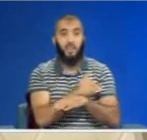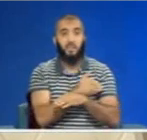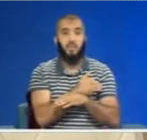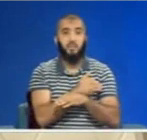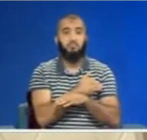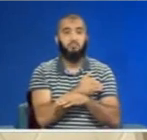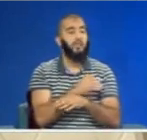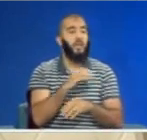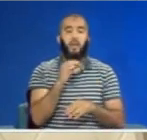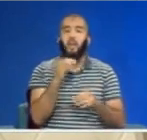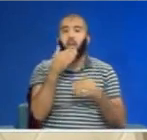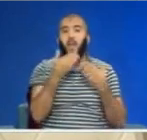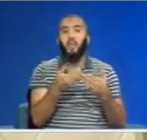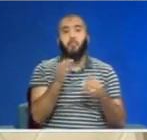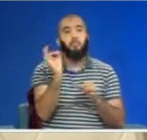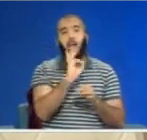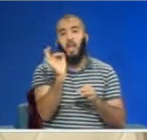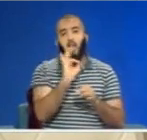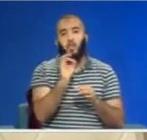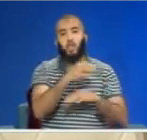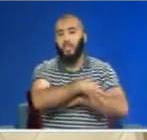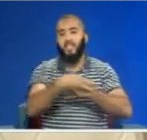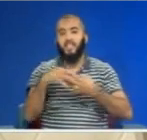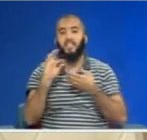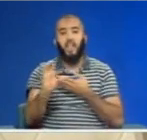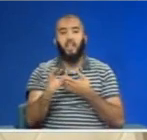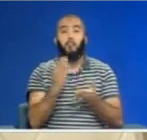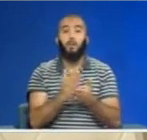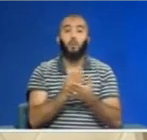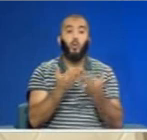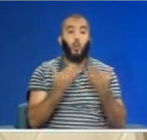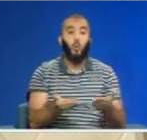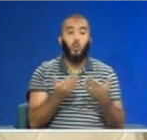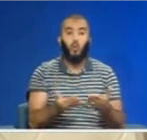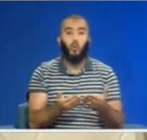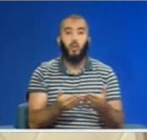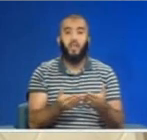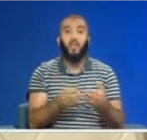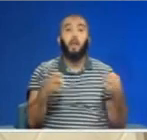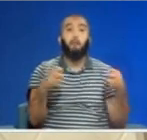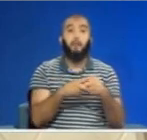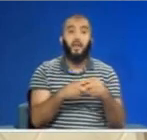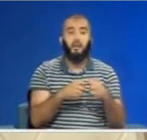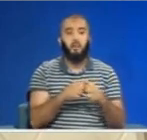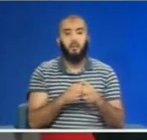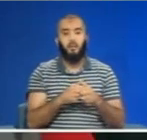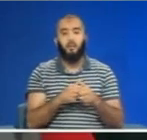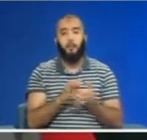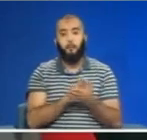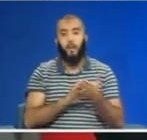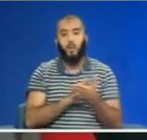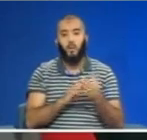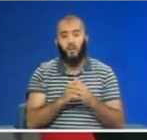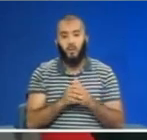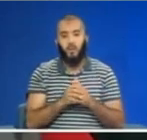لأن النصاب هذا العام هو 58 مليون و 225 ألف. اللي ما عندوش ننبه لشيء،